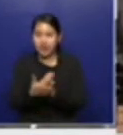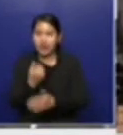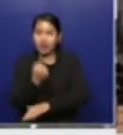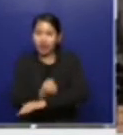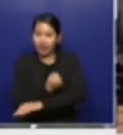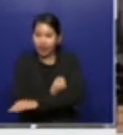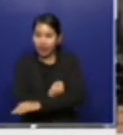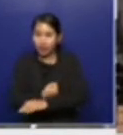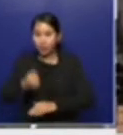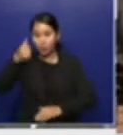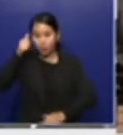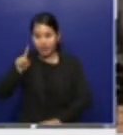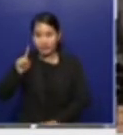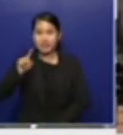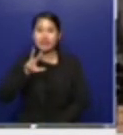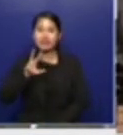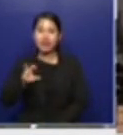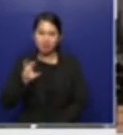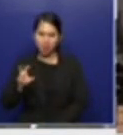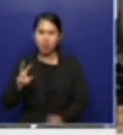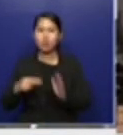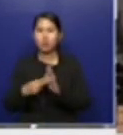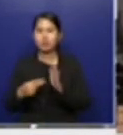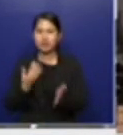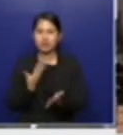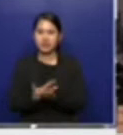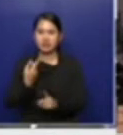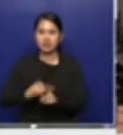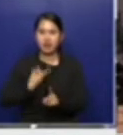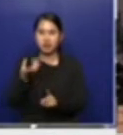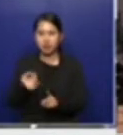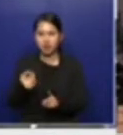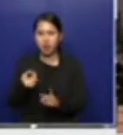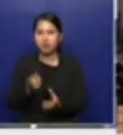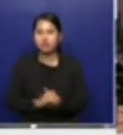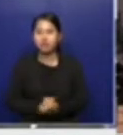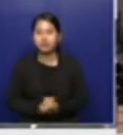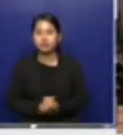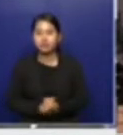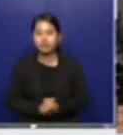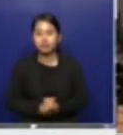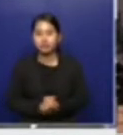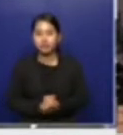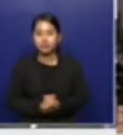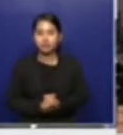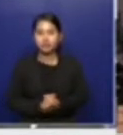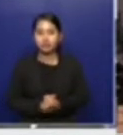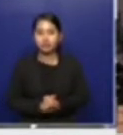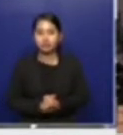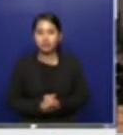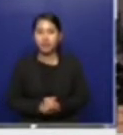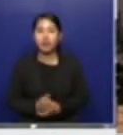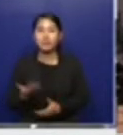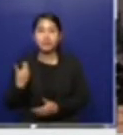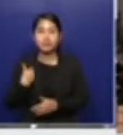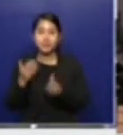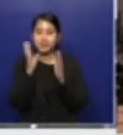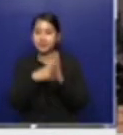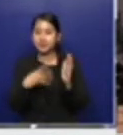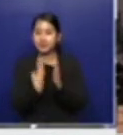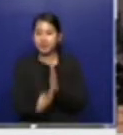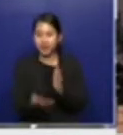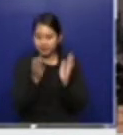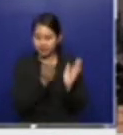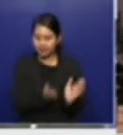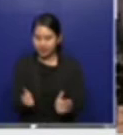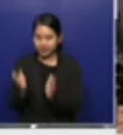เททั้งกลางวันกลางคืนตรงนี้เนี่ยน้อยมากดังนั้นมีการดำเนินการในการประเมิน